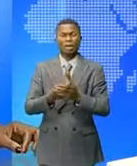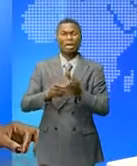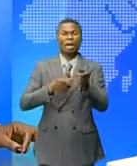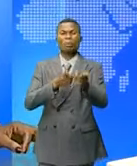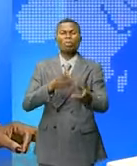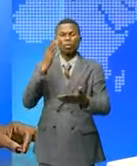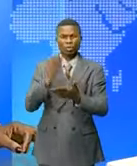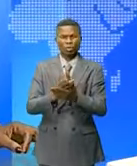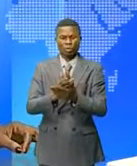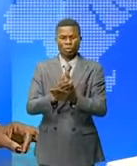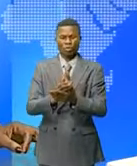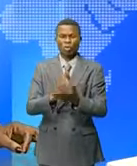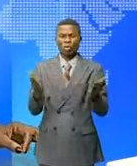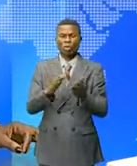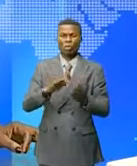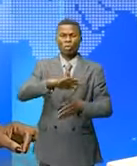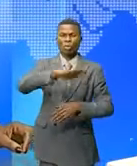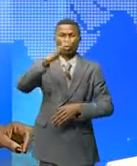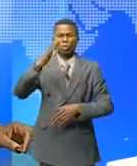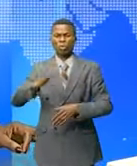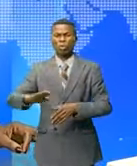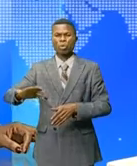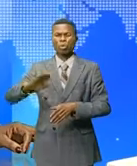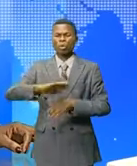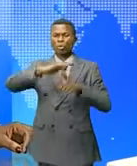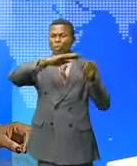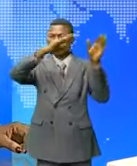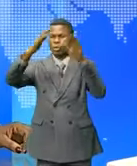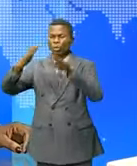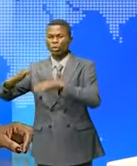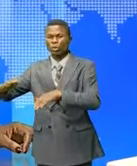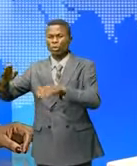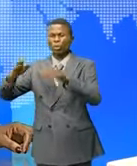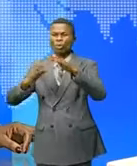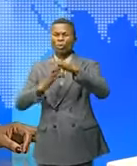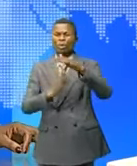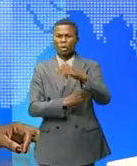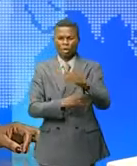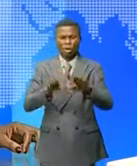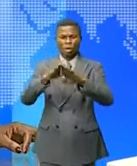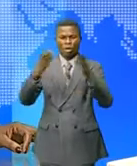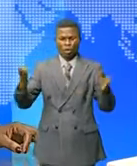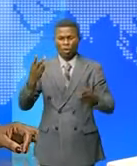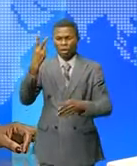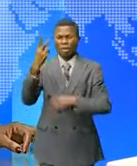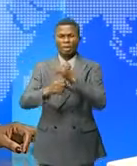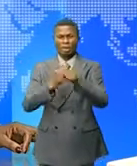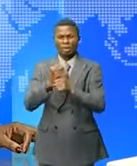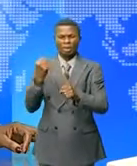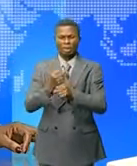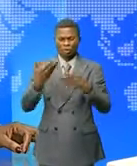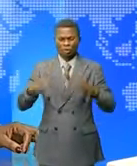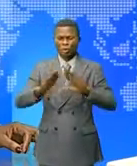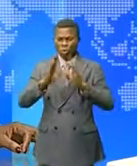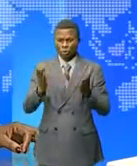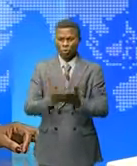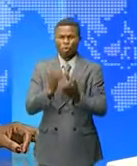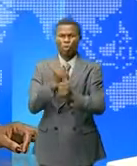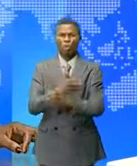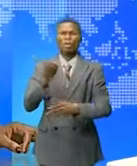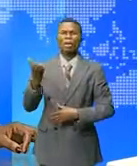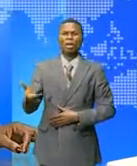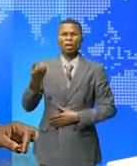saut de mouton au niveau de la Radio-Télévision nationale congolaise. 2 ans après le lancement de travaux, toutes les batteries sont mises en